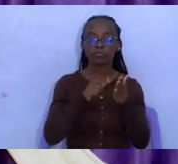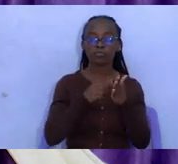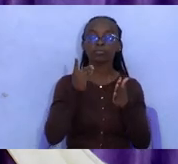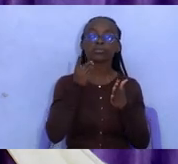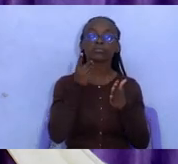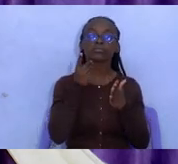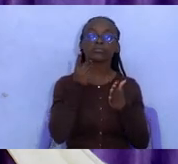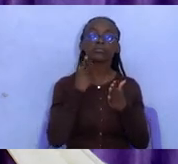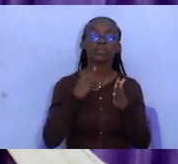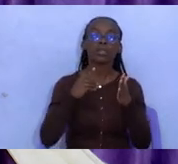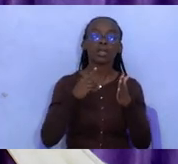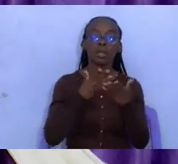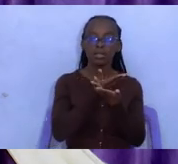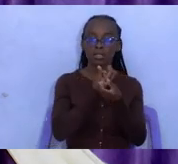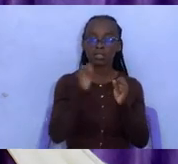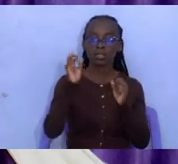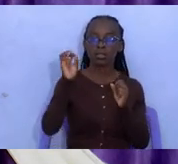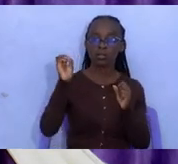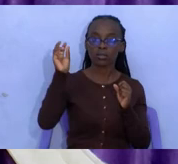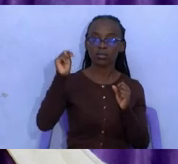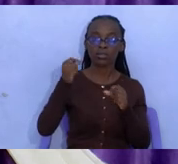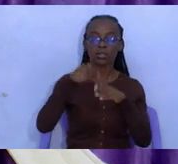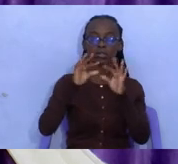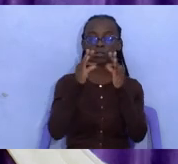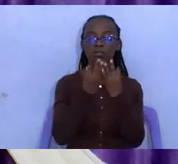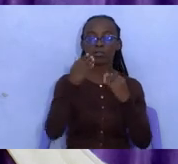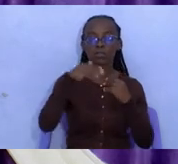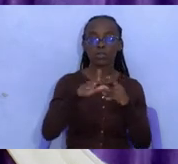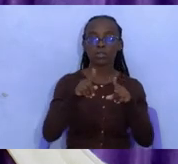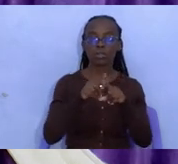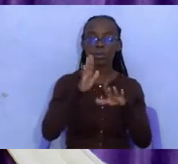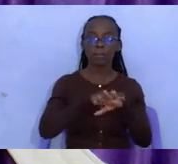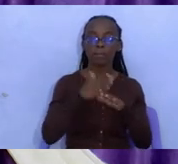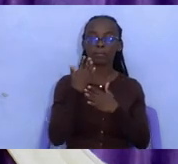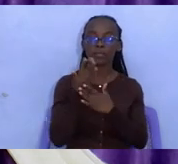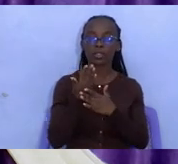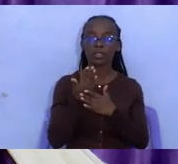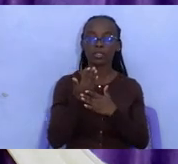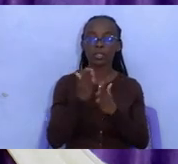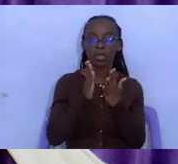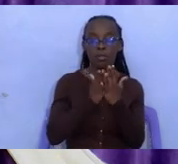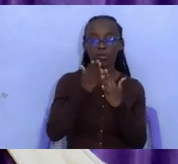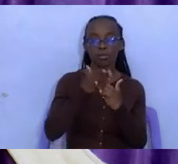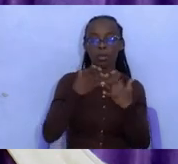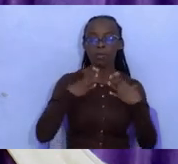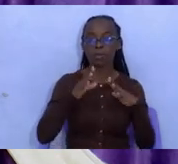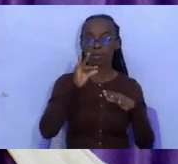Nataka kutangaza ya kwamba wakati unajitia hii nia, kuna mambo mazuri si kwako tu, lakini kukupitia watu